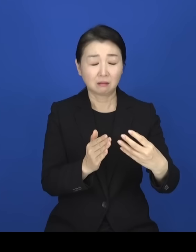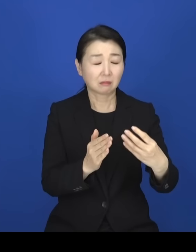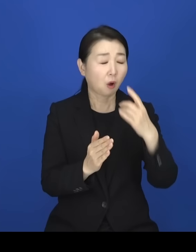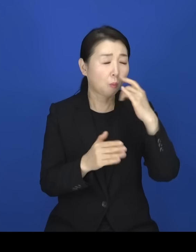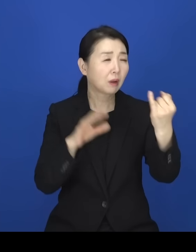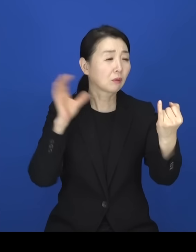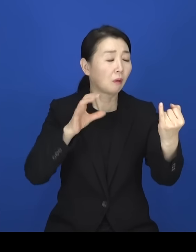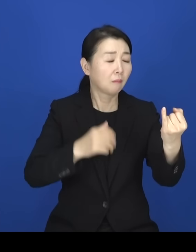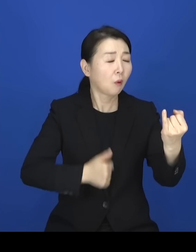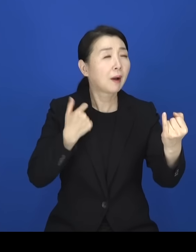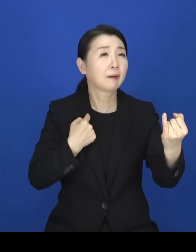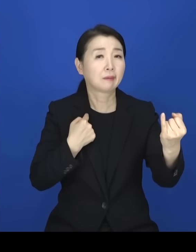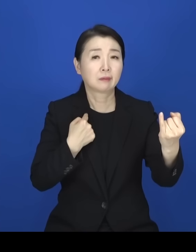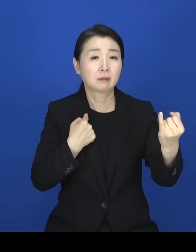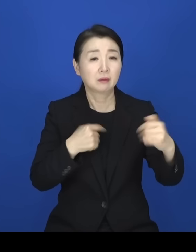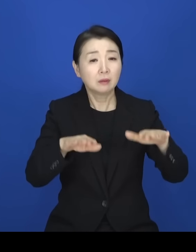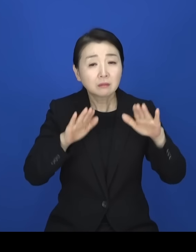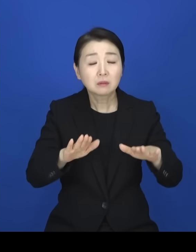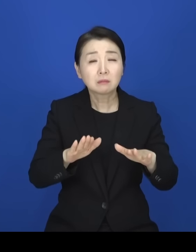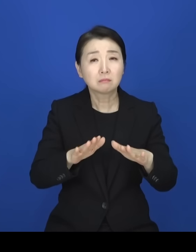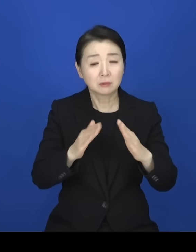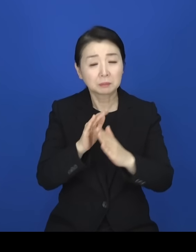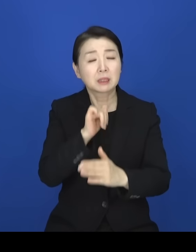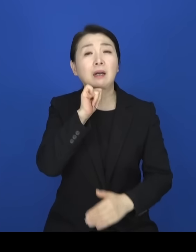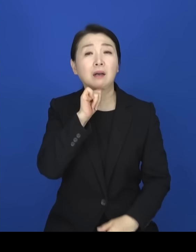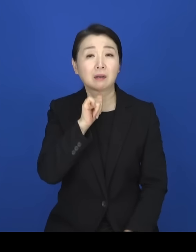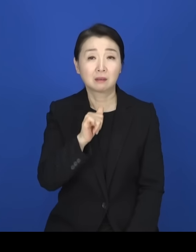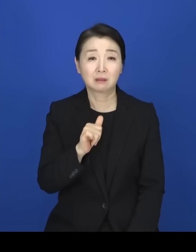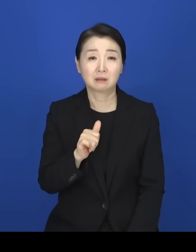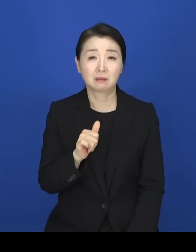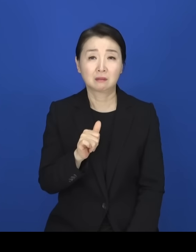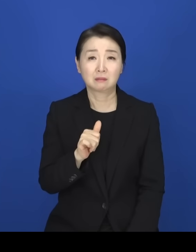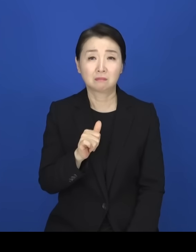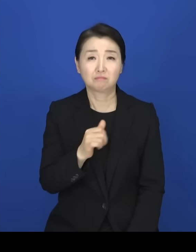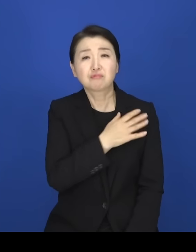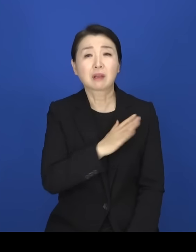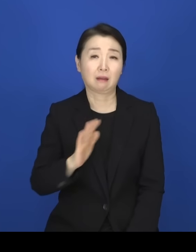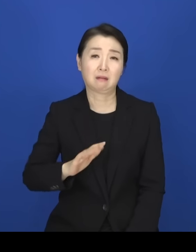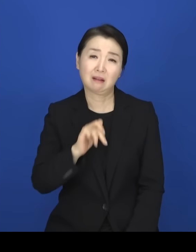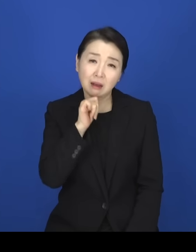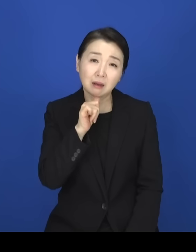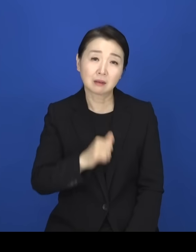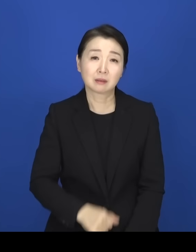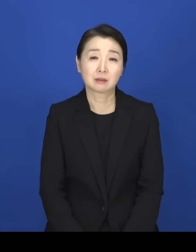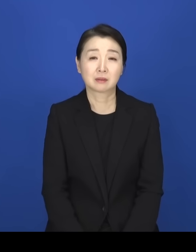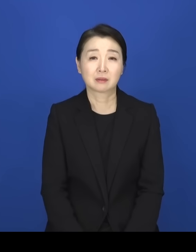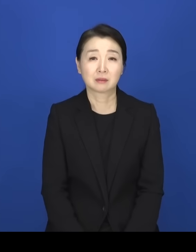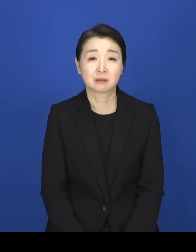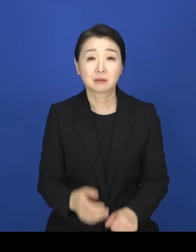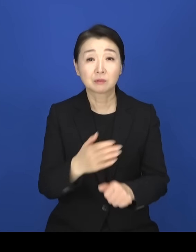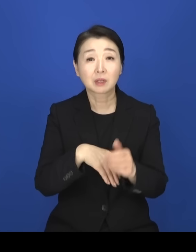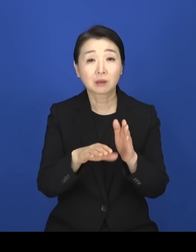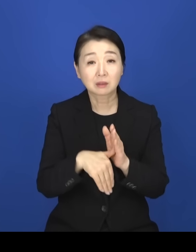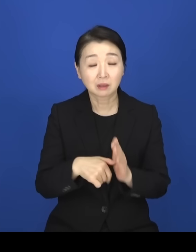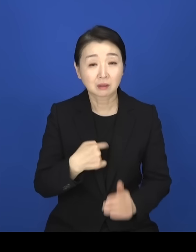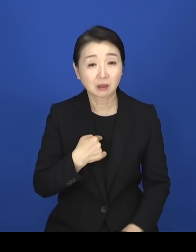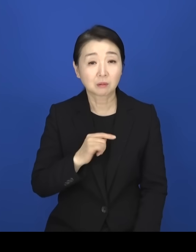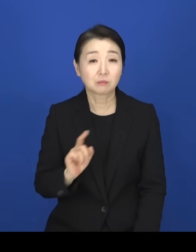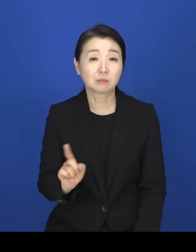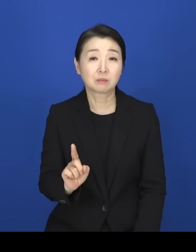냈었어요. 낼수 엄마 있지. 제가 지금 집이 우리가 녹록치 않고 네. 이런 상황에서 제가